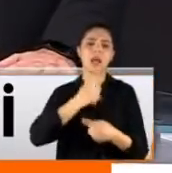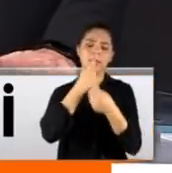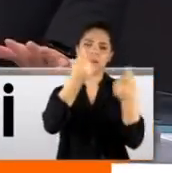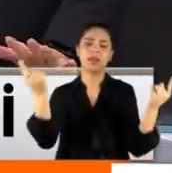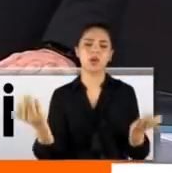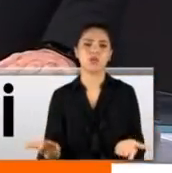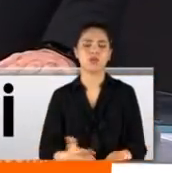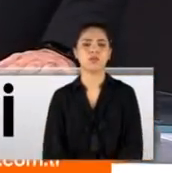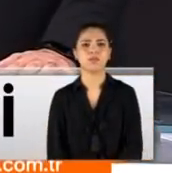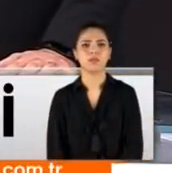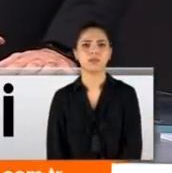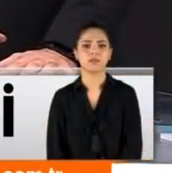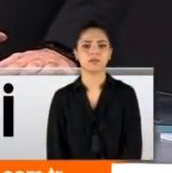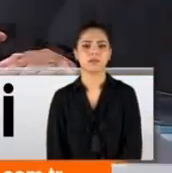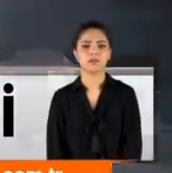elbette. Ve